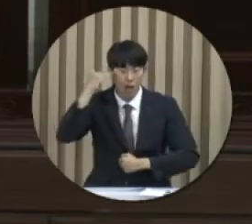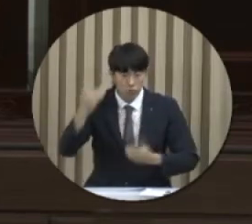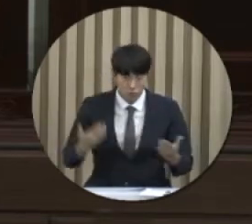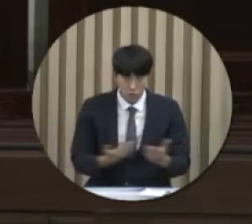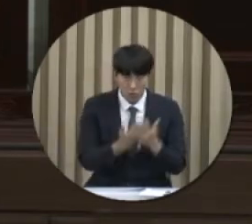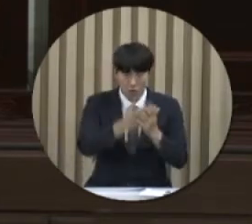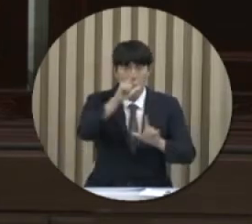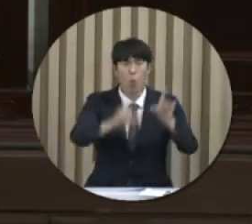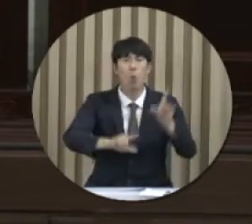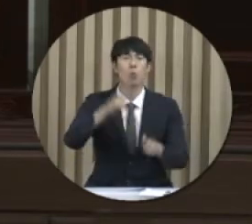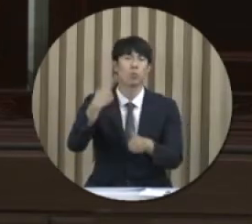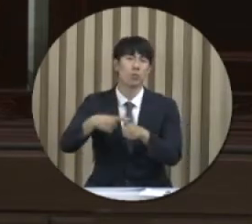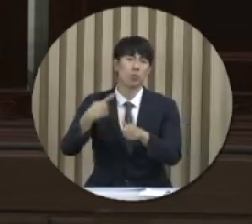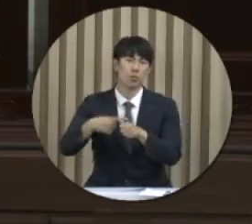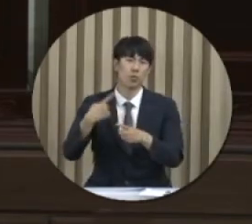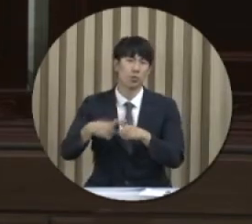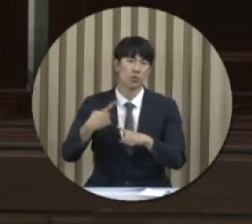되었습니다.